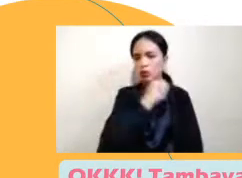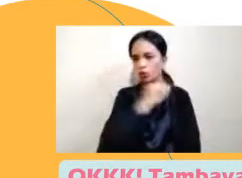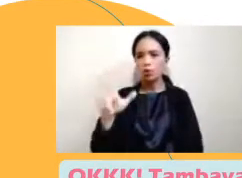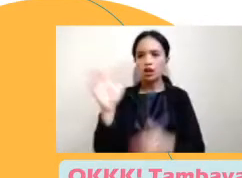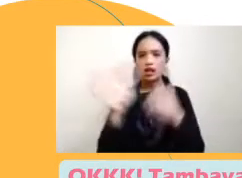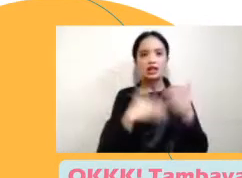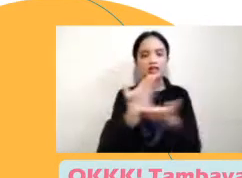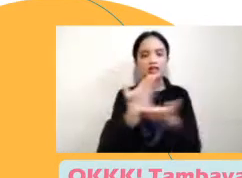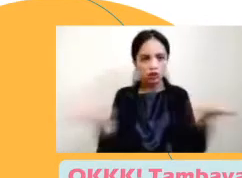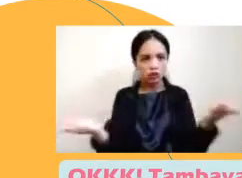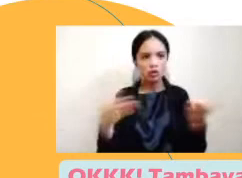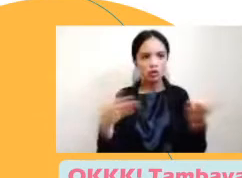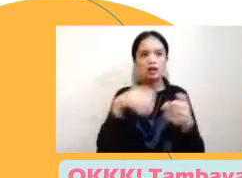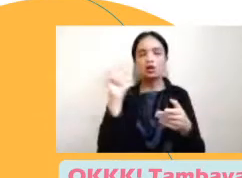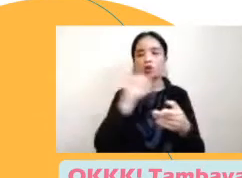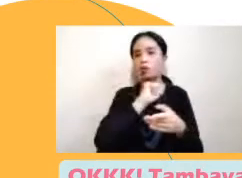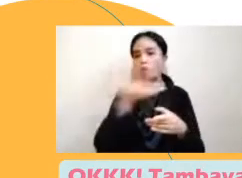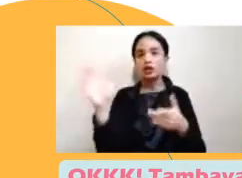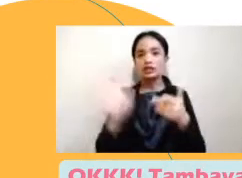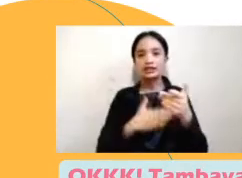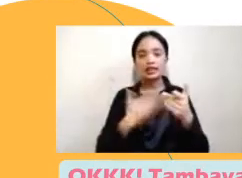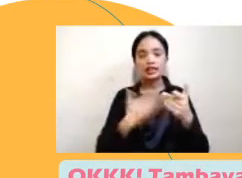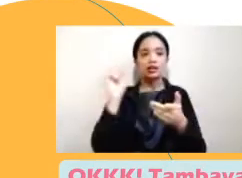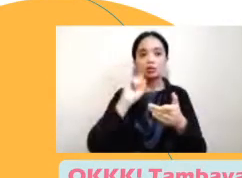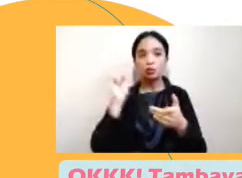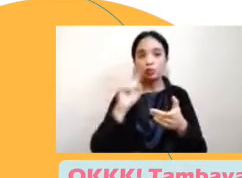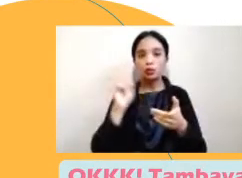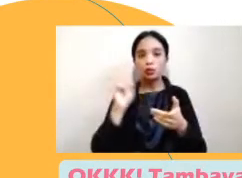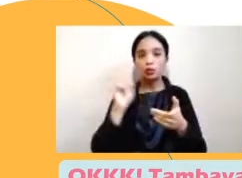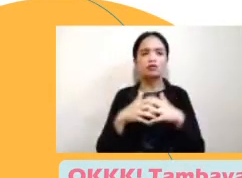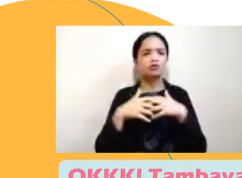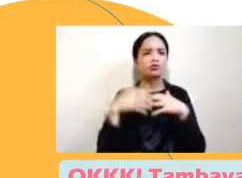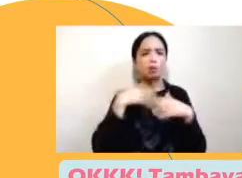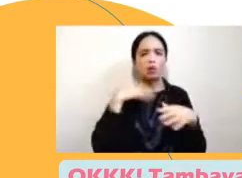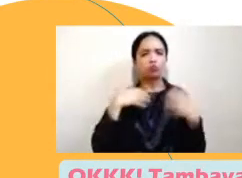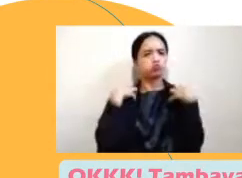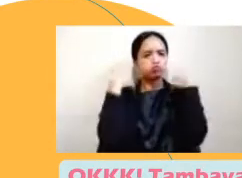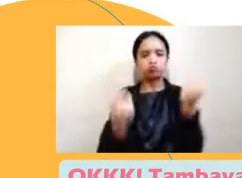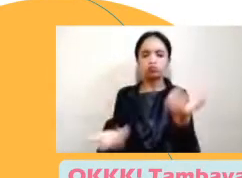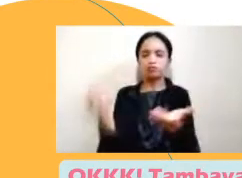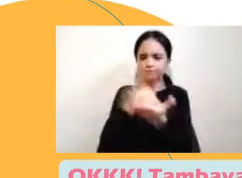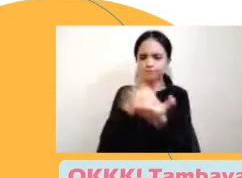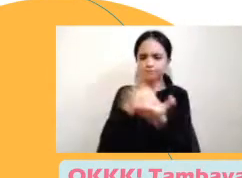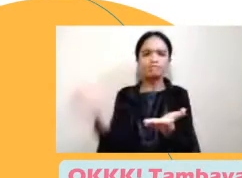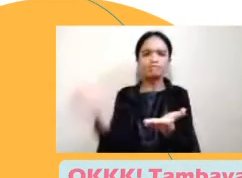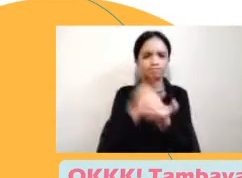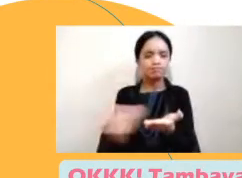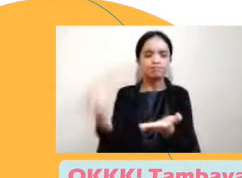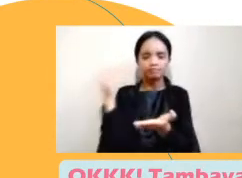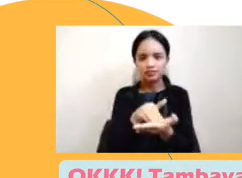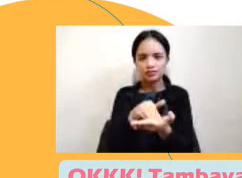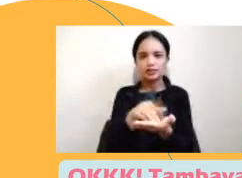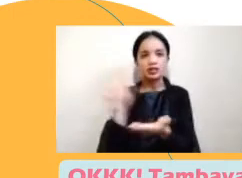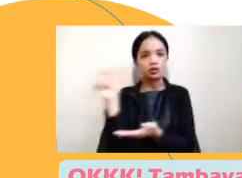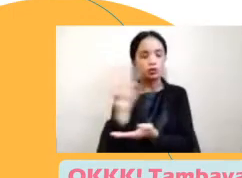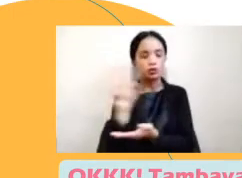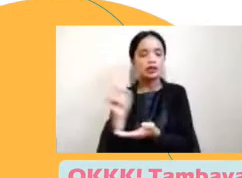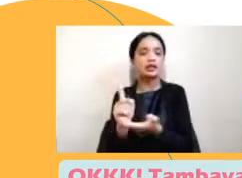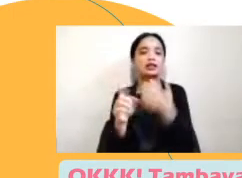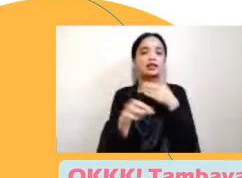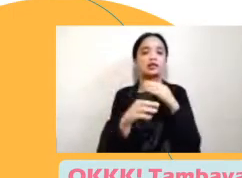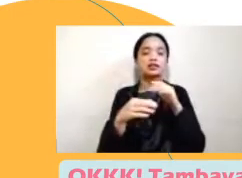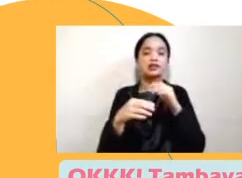Lahat tayo. Ito yung highest point at ito yung paulit-ulit na binabalikan sa